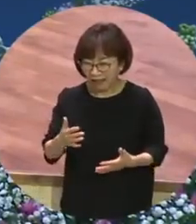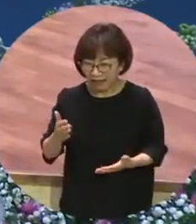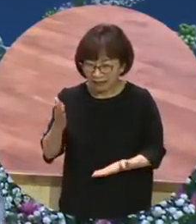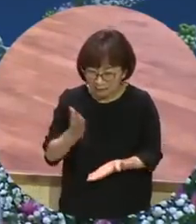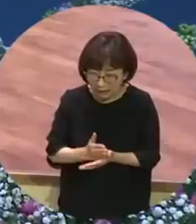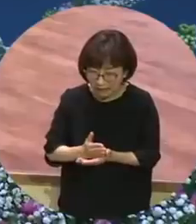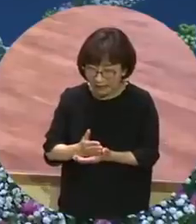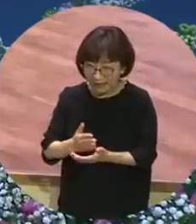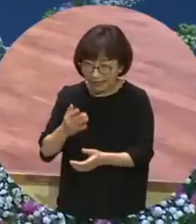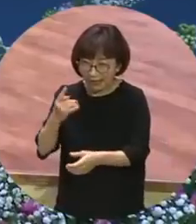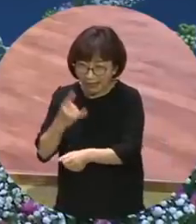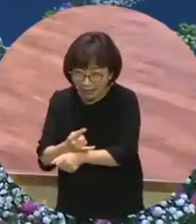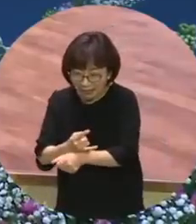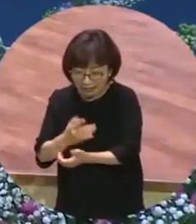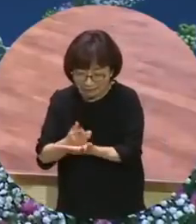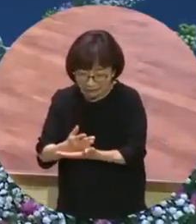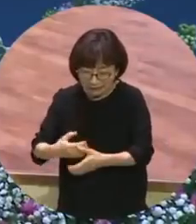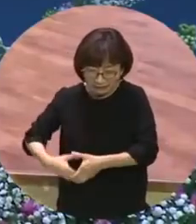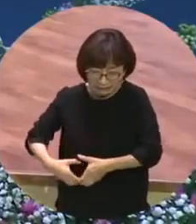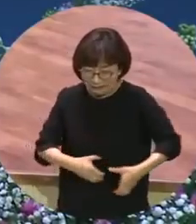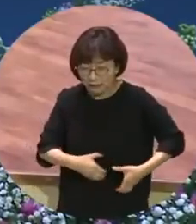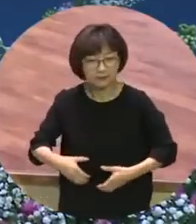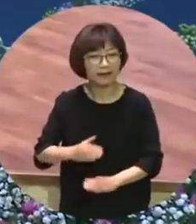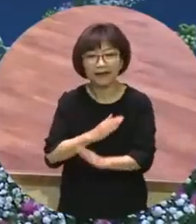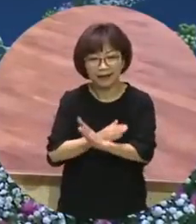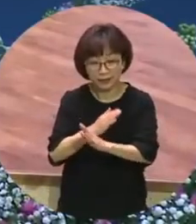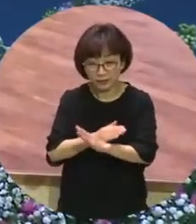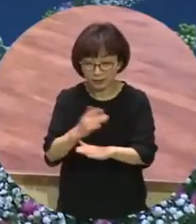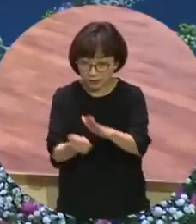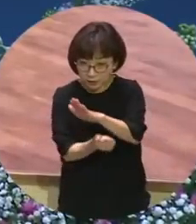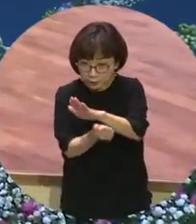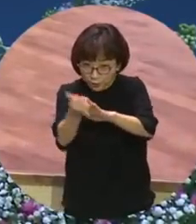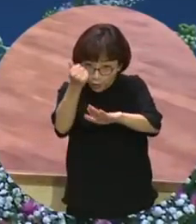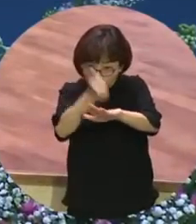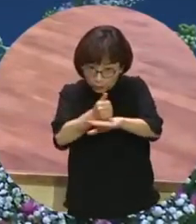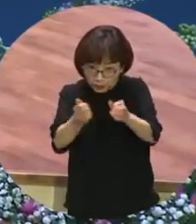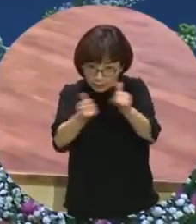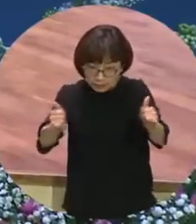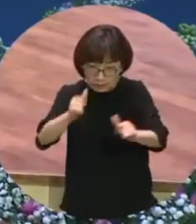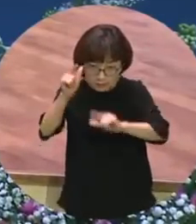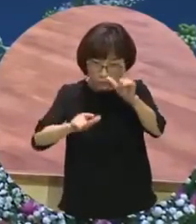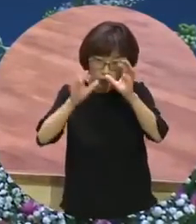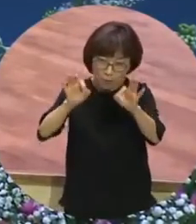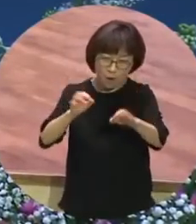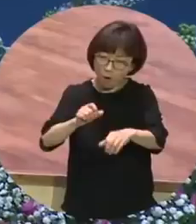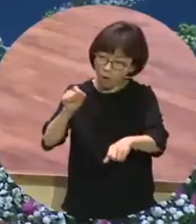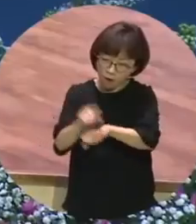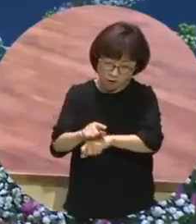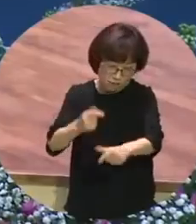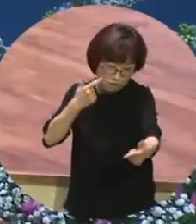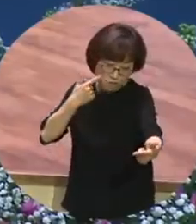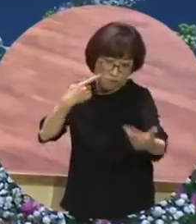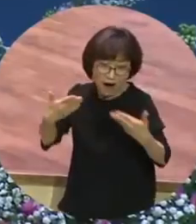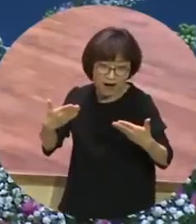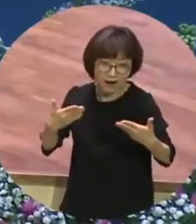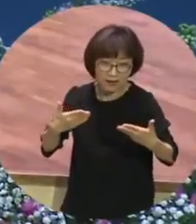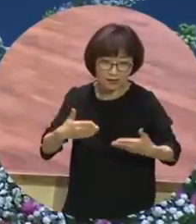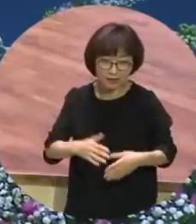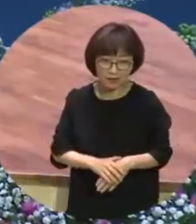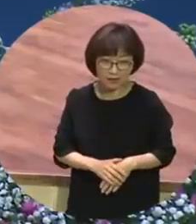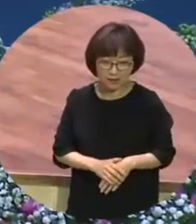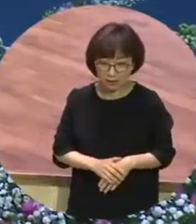여러분이요, 성부사기 DNA가요, 성공하는 사람 특징이 그래요. 여러분, 성령의 사람들이 그래요. 살든지 죽든지